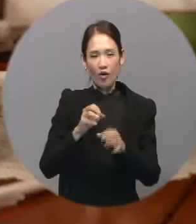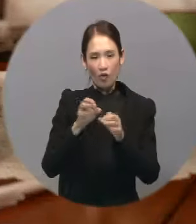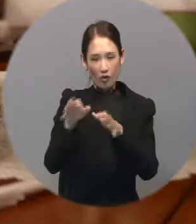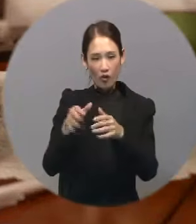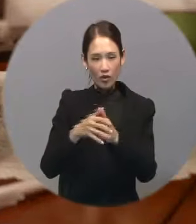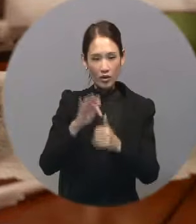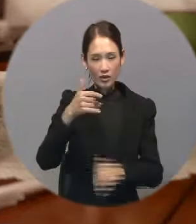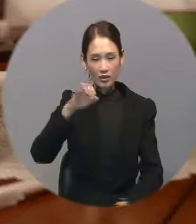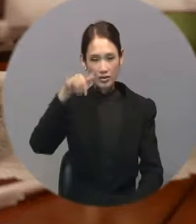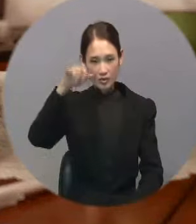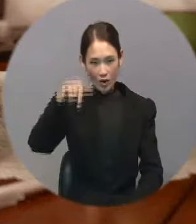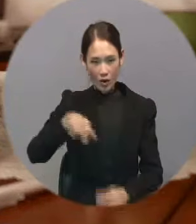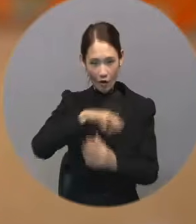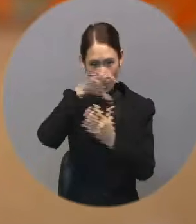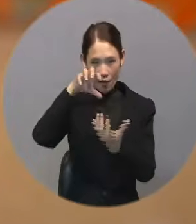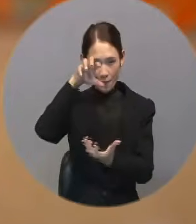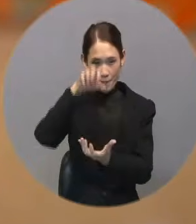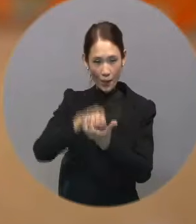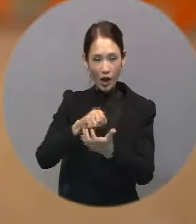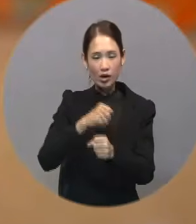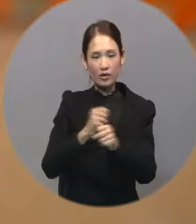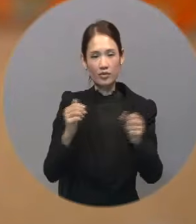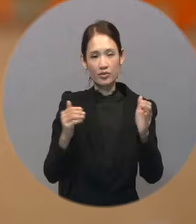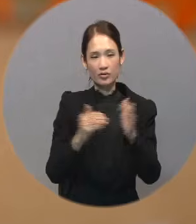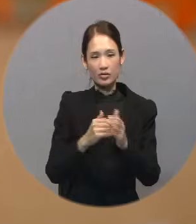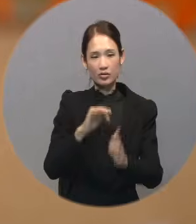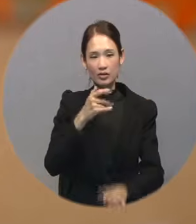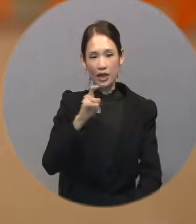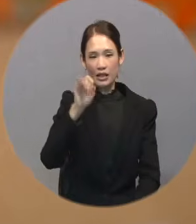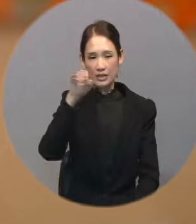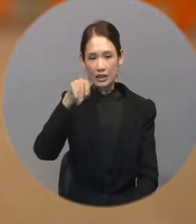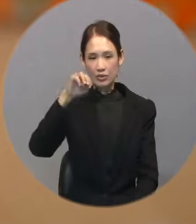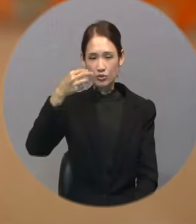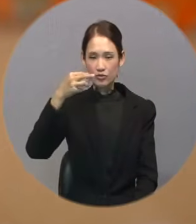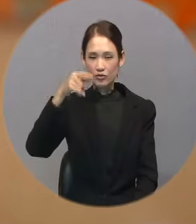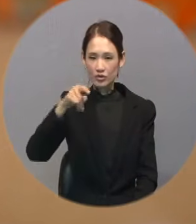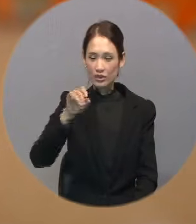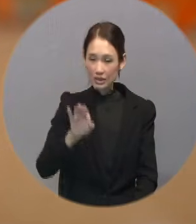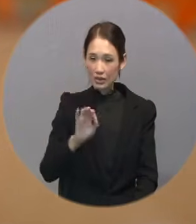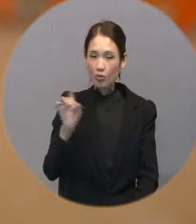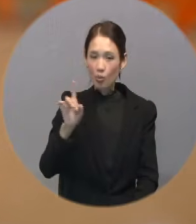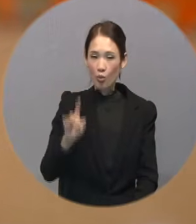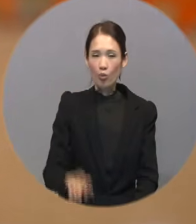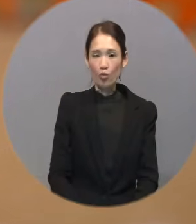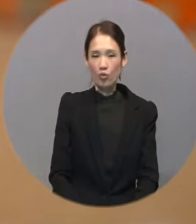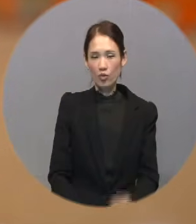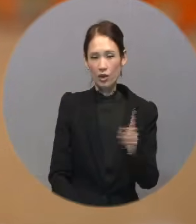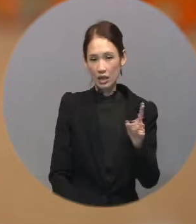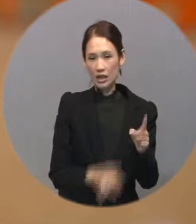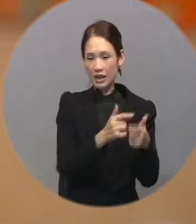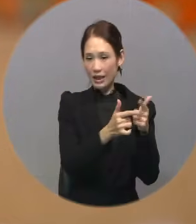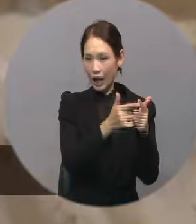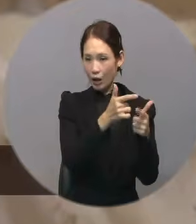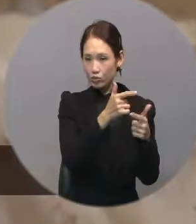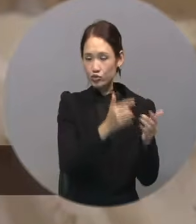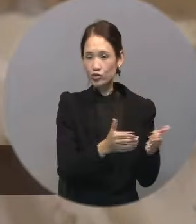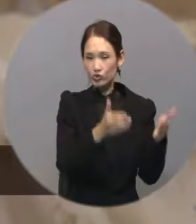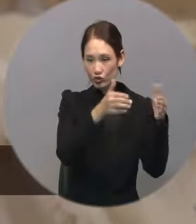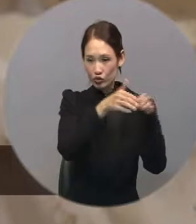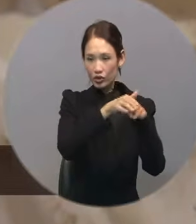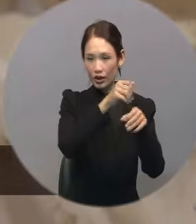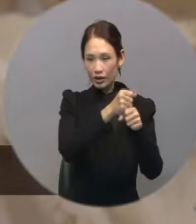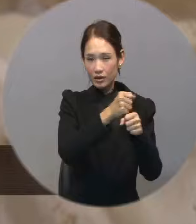다 레이블링을 했습니다. 그래서 이제 레이블링이라는 게 결국은 이게 나무로 된 탁자다라고